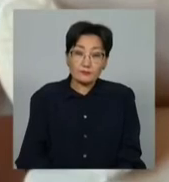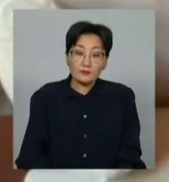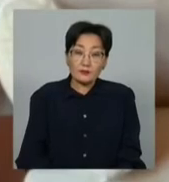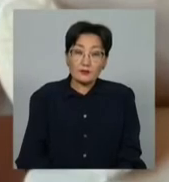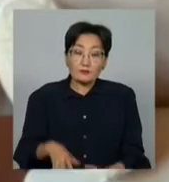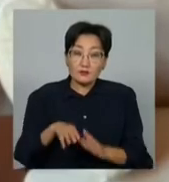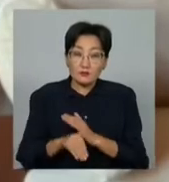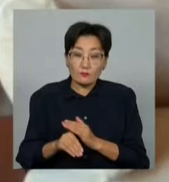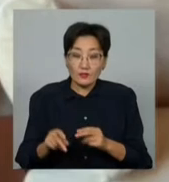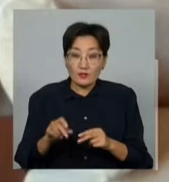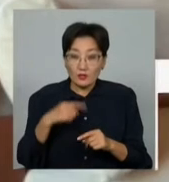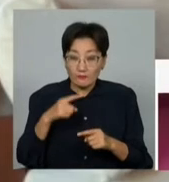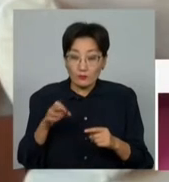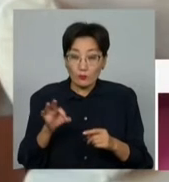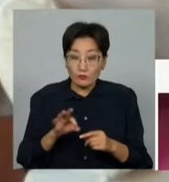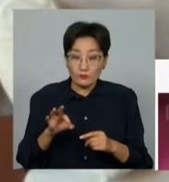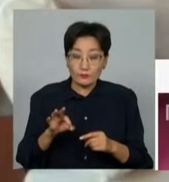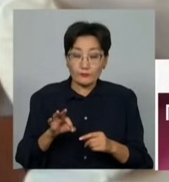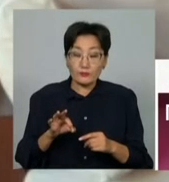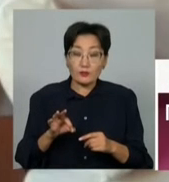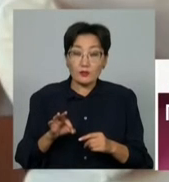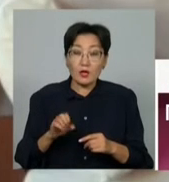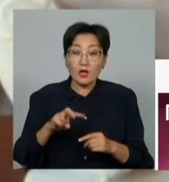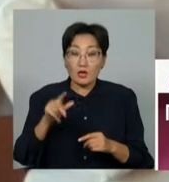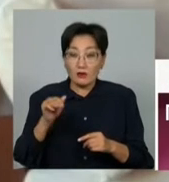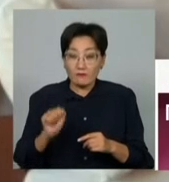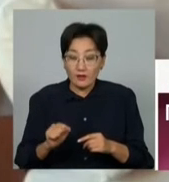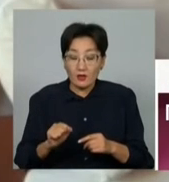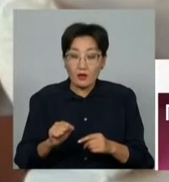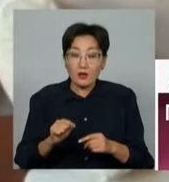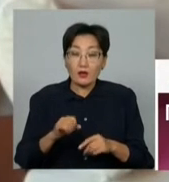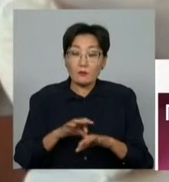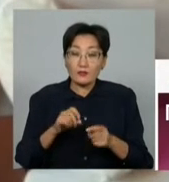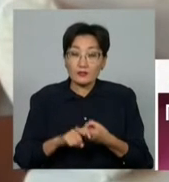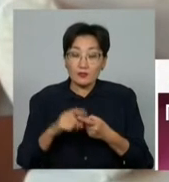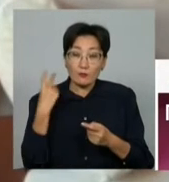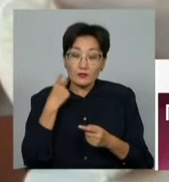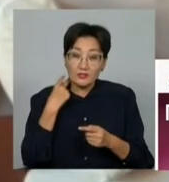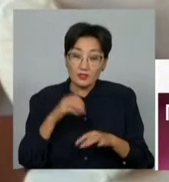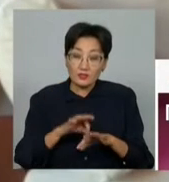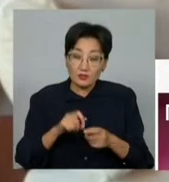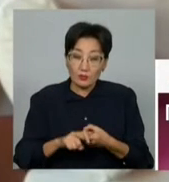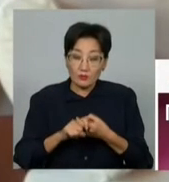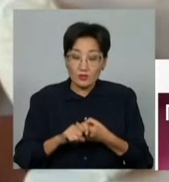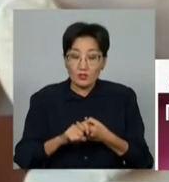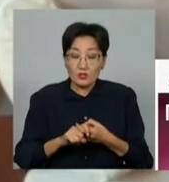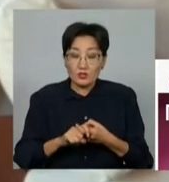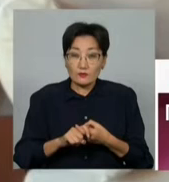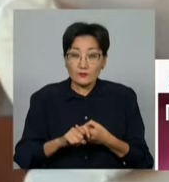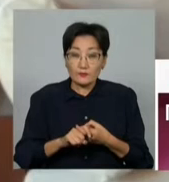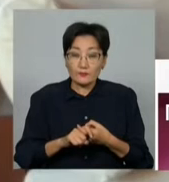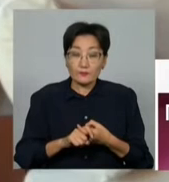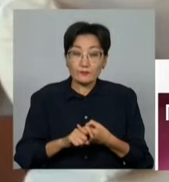речь идет о будут альфа варианте британского варианте да вот так получилось что